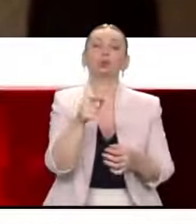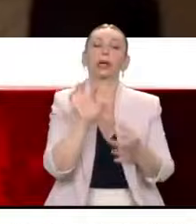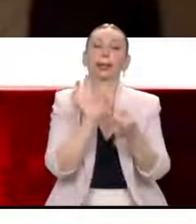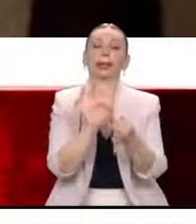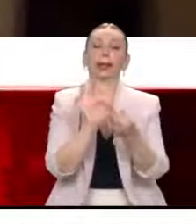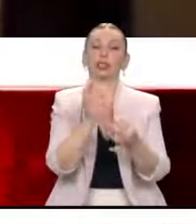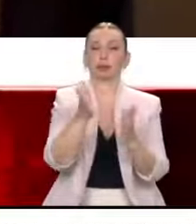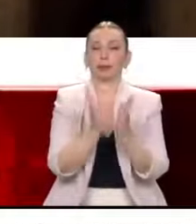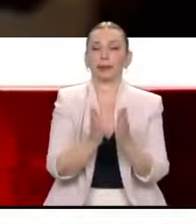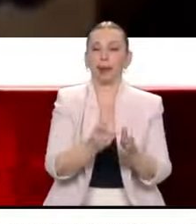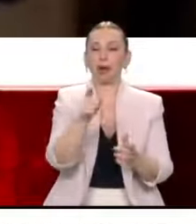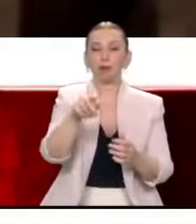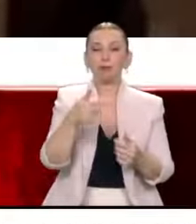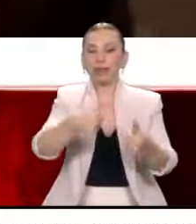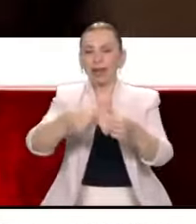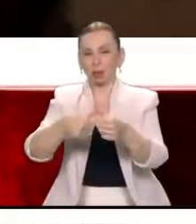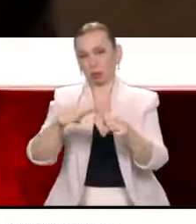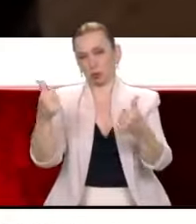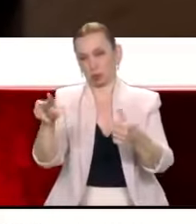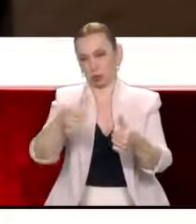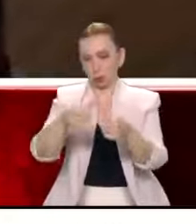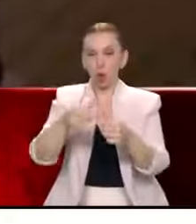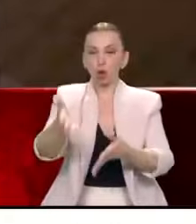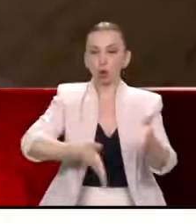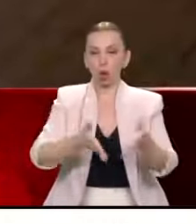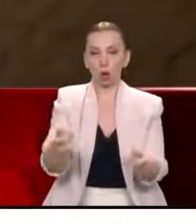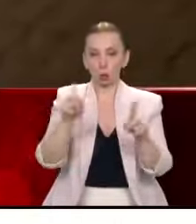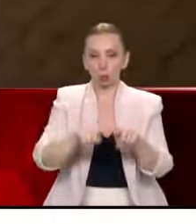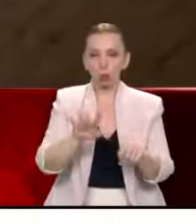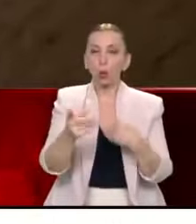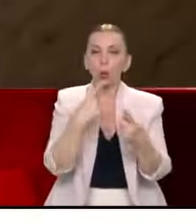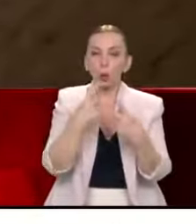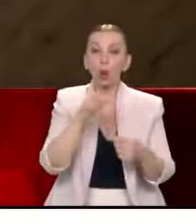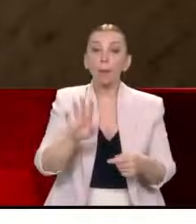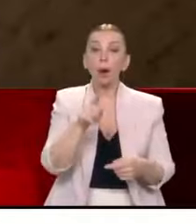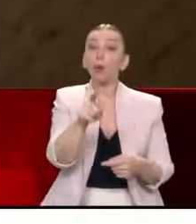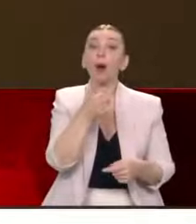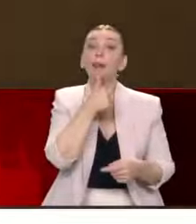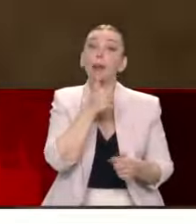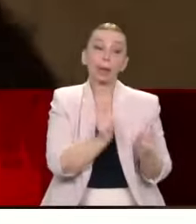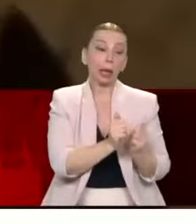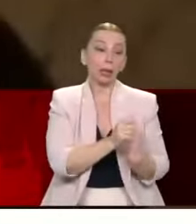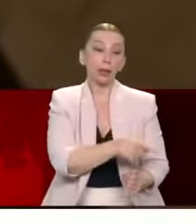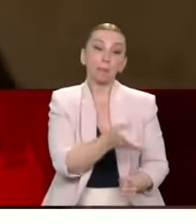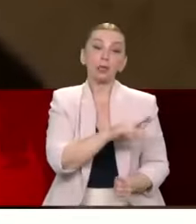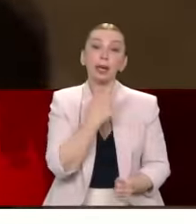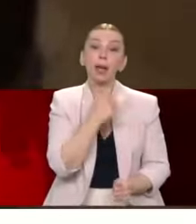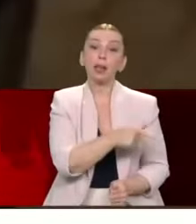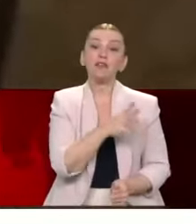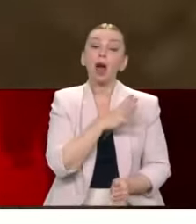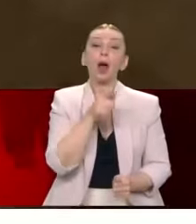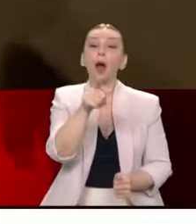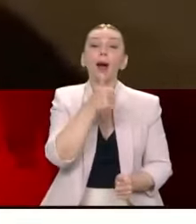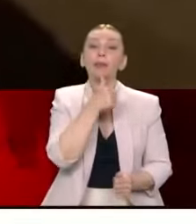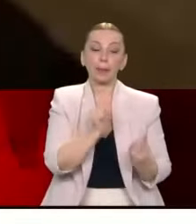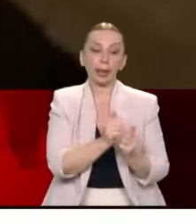son olarak bu sokakta buluştu ve konuşmaya başladı. Ancak adamın yanında bu kez başka bir kadın daha vardı. O kadın iddialara göre